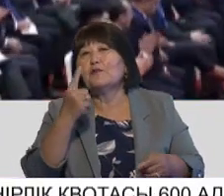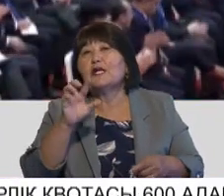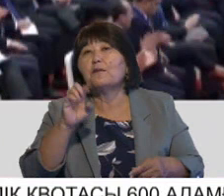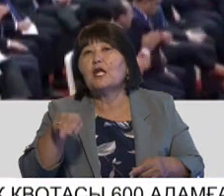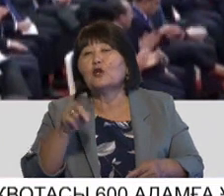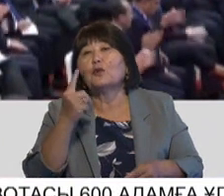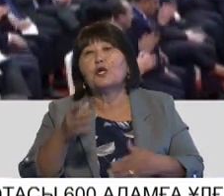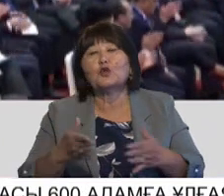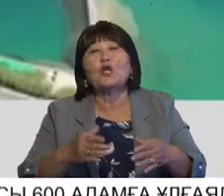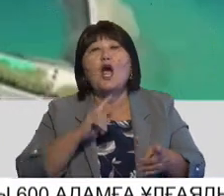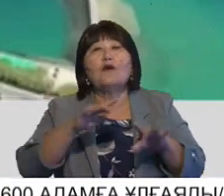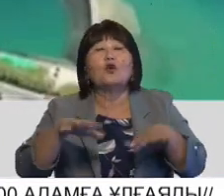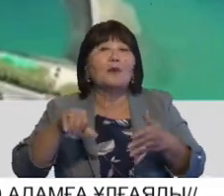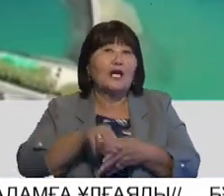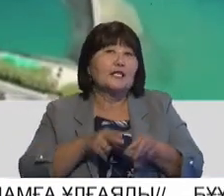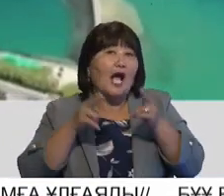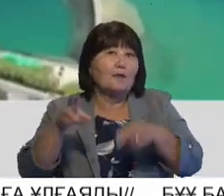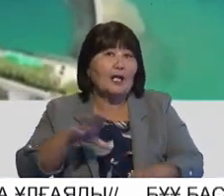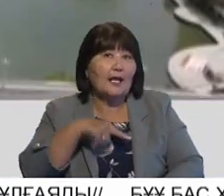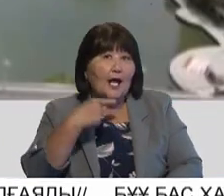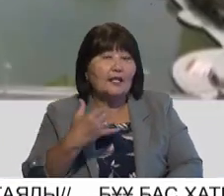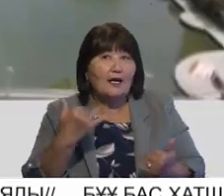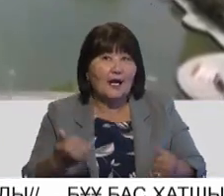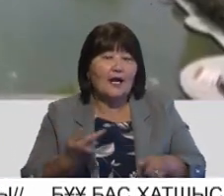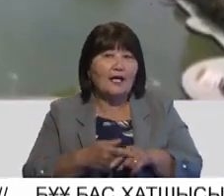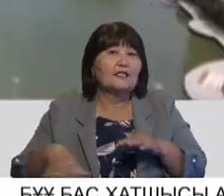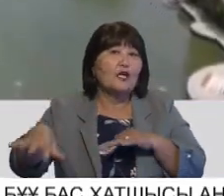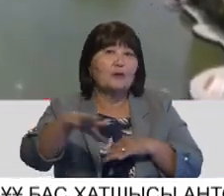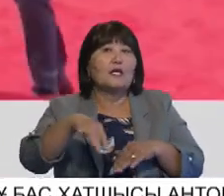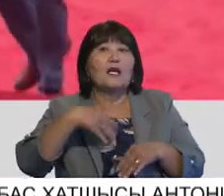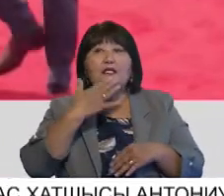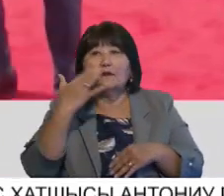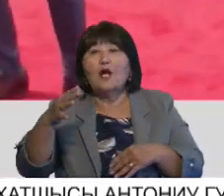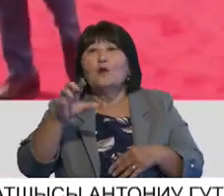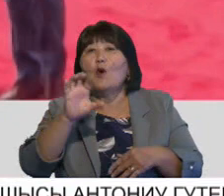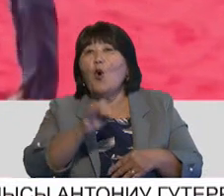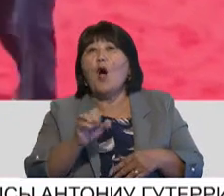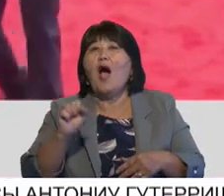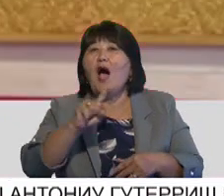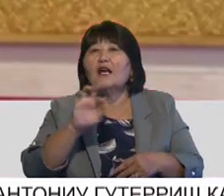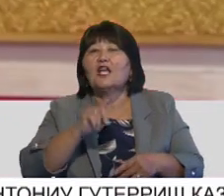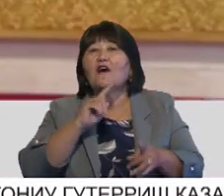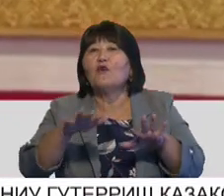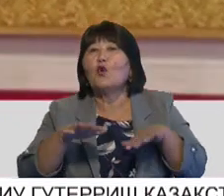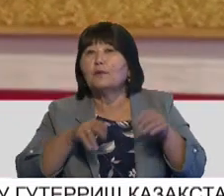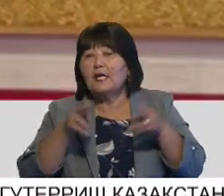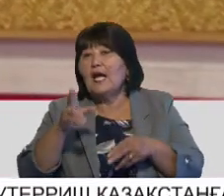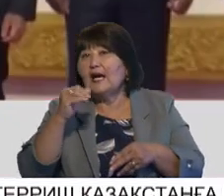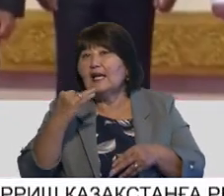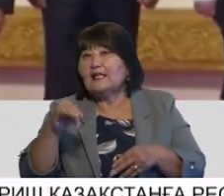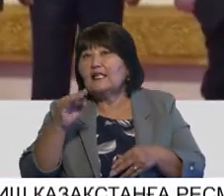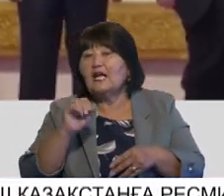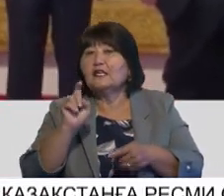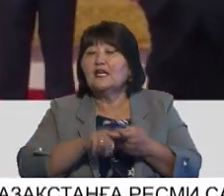бір жол форумына қатысуға барғанын айтқан еді. Биыл да Хайнян провинциясында өткен БОА Азия форумына барды. Тіпті Қытай